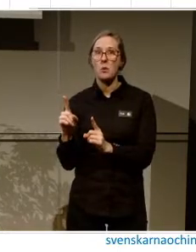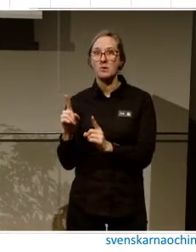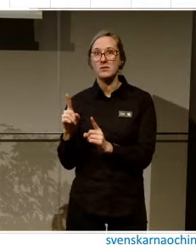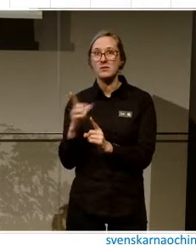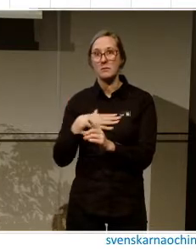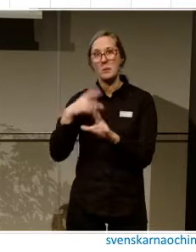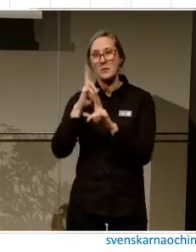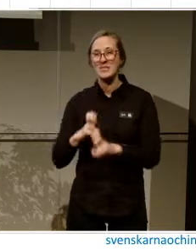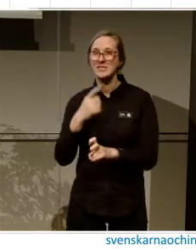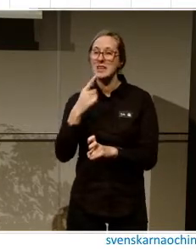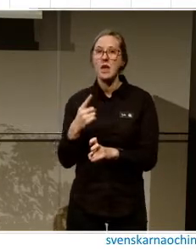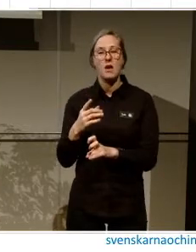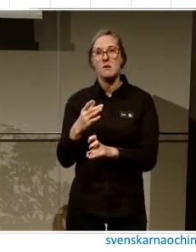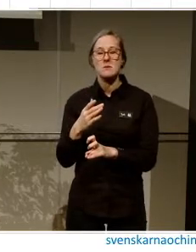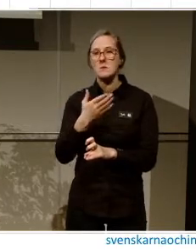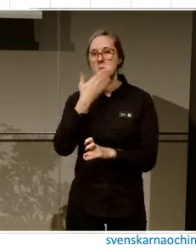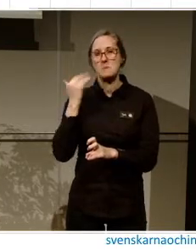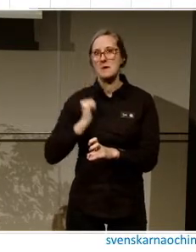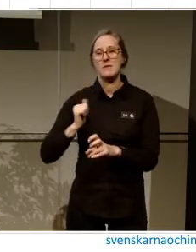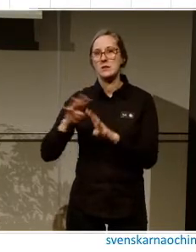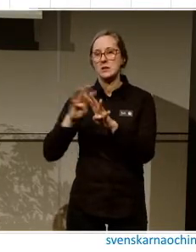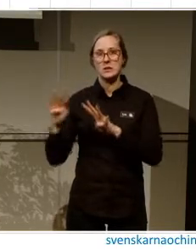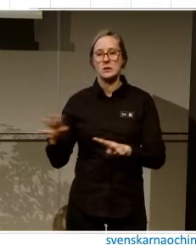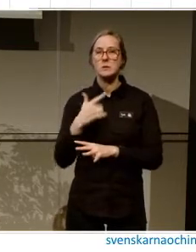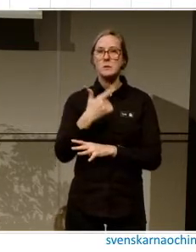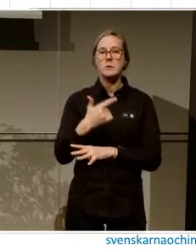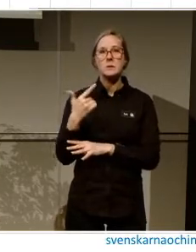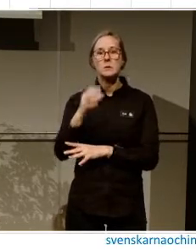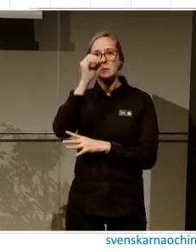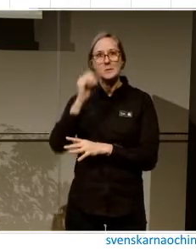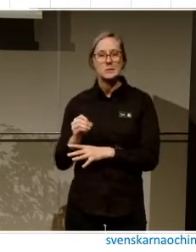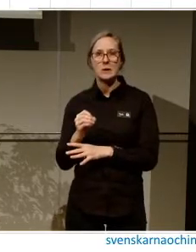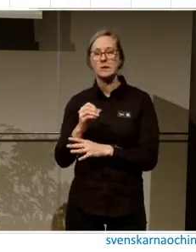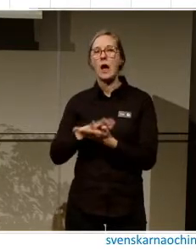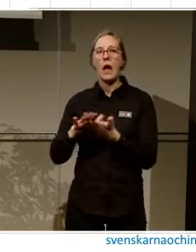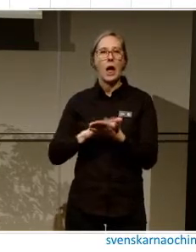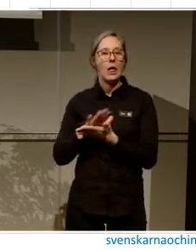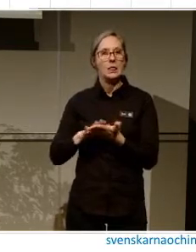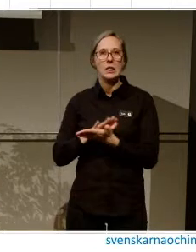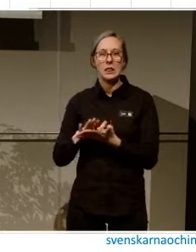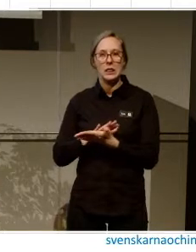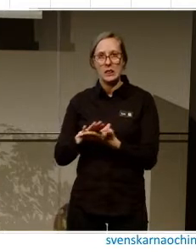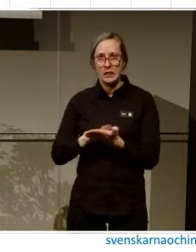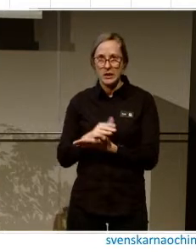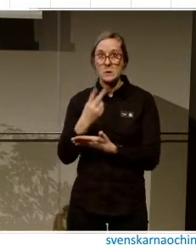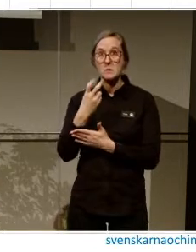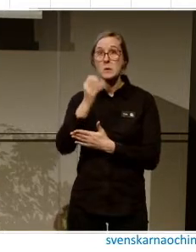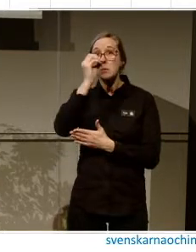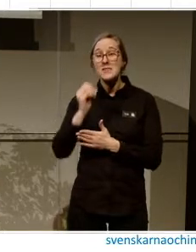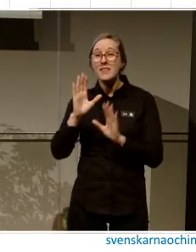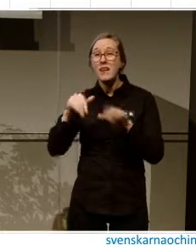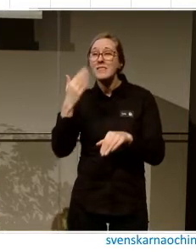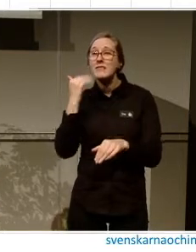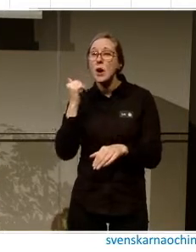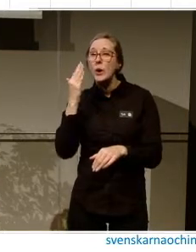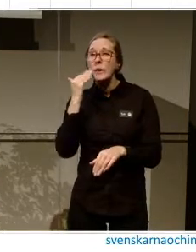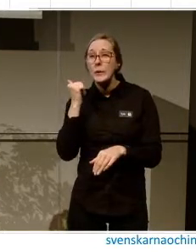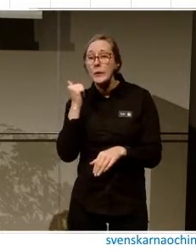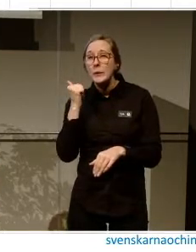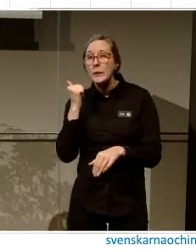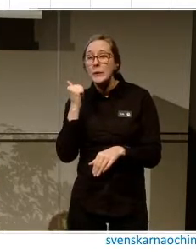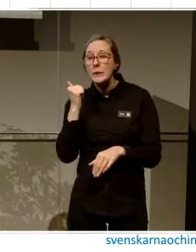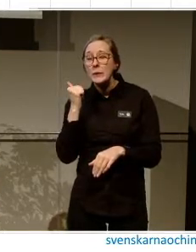sagt att de inte använder internet. 77% av dem har heller aldrig gjort det. 20% har gjort det tidigare.